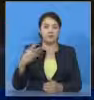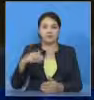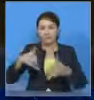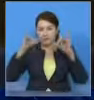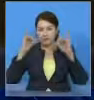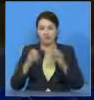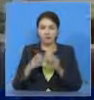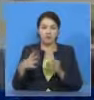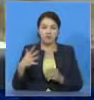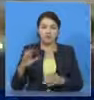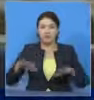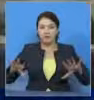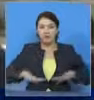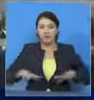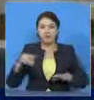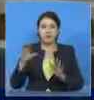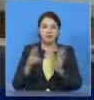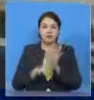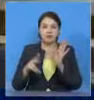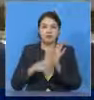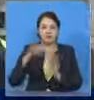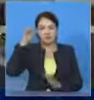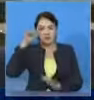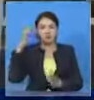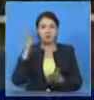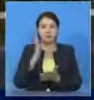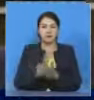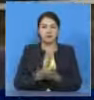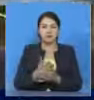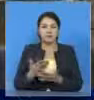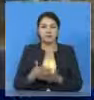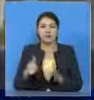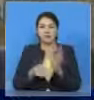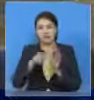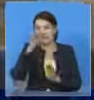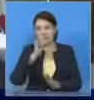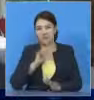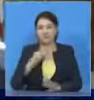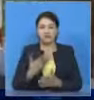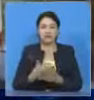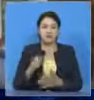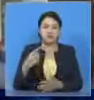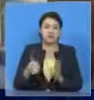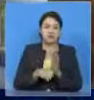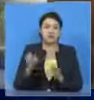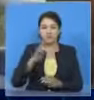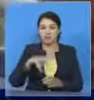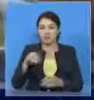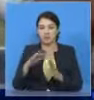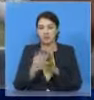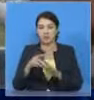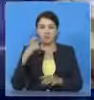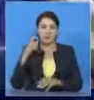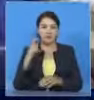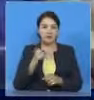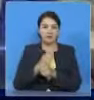қара, 12500 жылқы, 88 мың ұсақ мал бар. Биылғы жылдың 6 айында 11,6 миллиард теңгенің көлемінде ауыл шаруашылығы